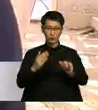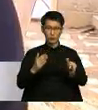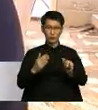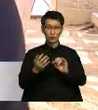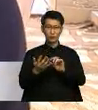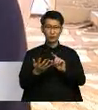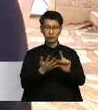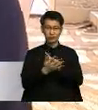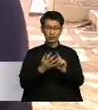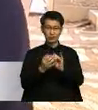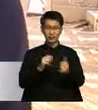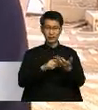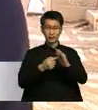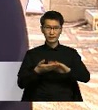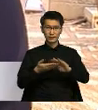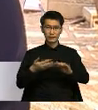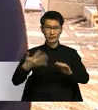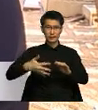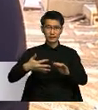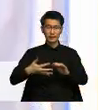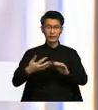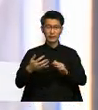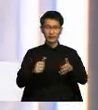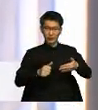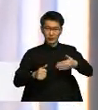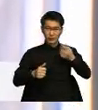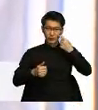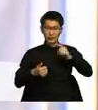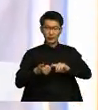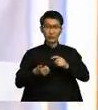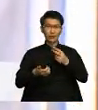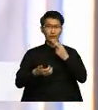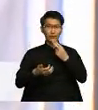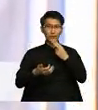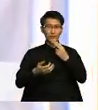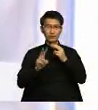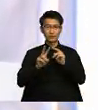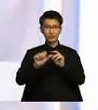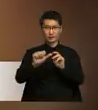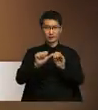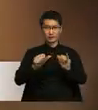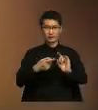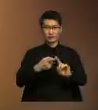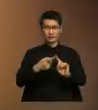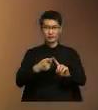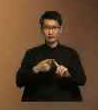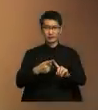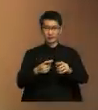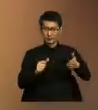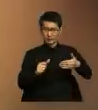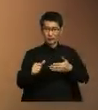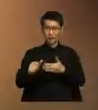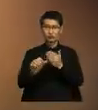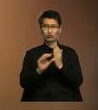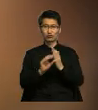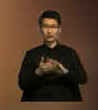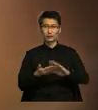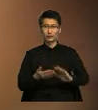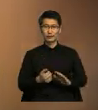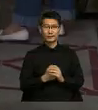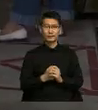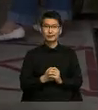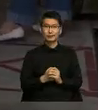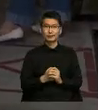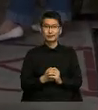접촉자 로 확인됐습니다 아직 감염경로가 확인되지 않은 깜깜이 환자 5명 에 대해선 당국의 역학 조사가 진행